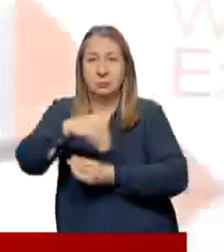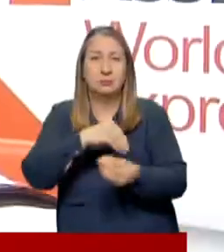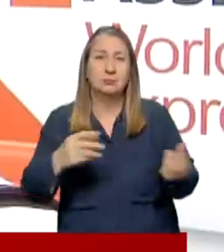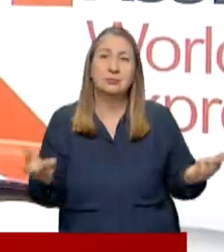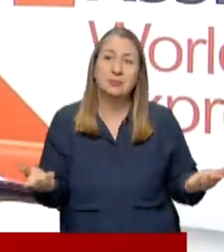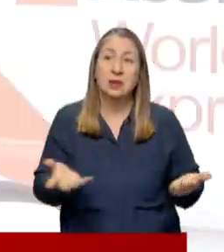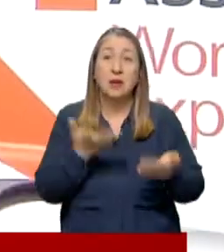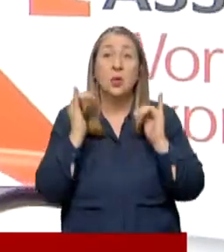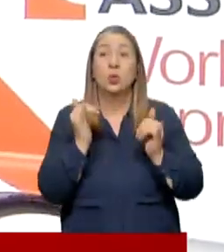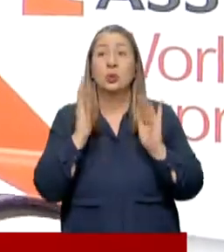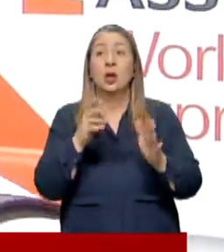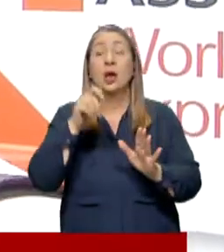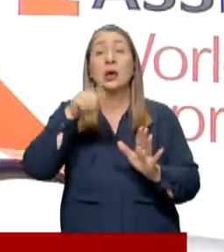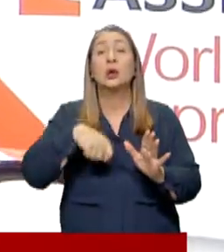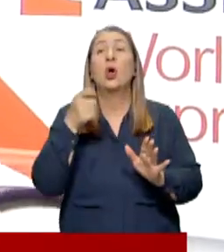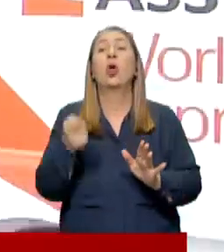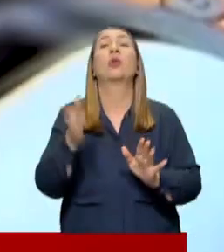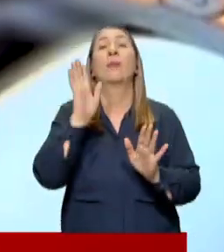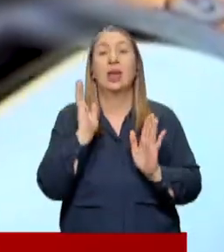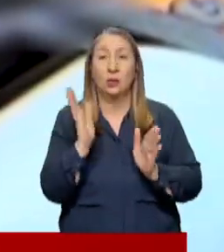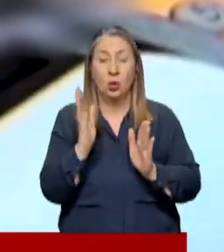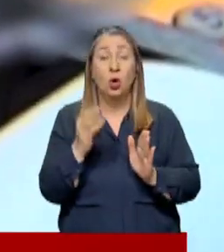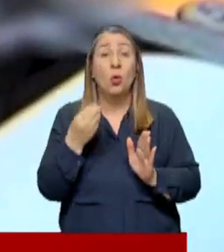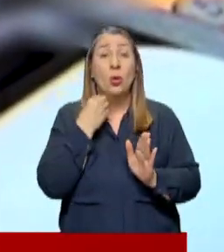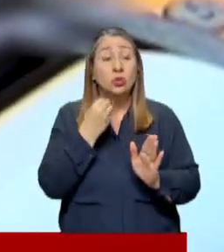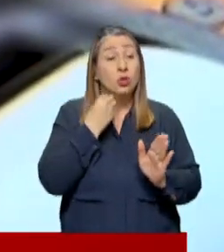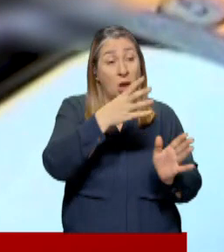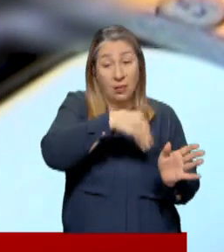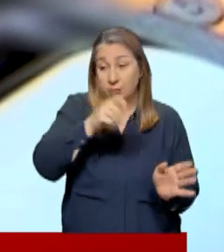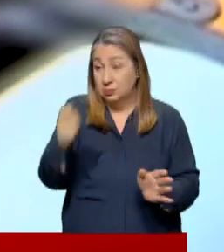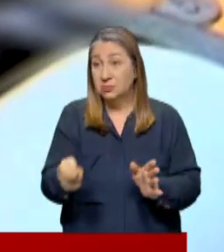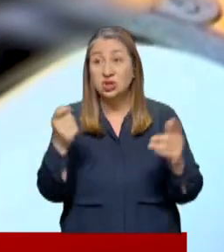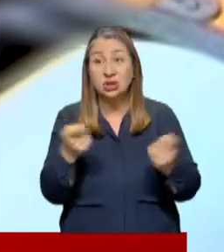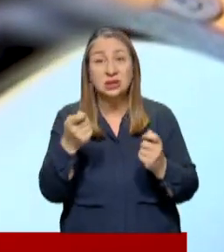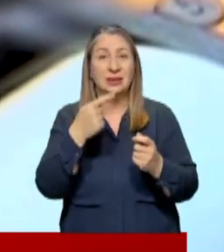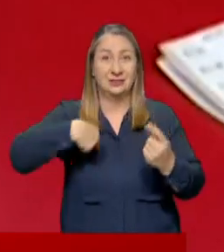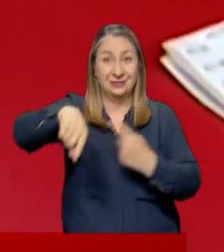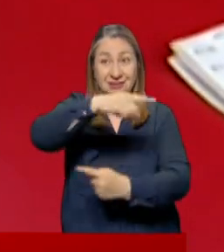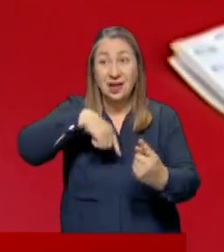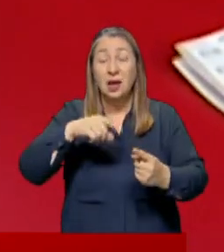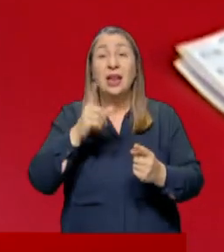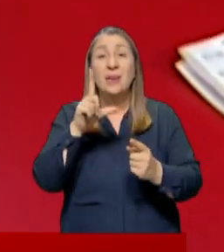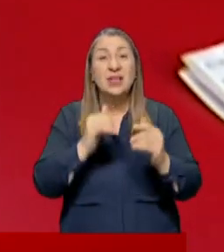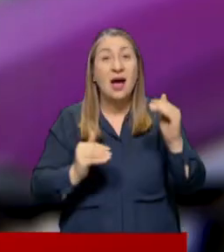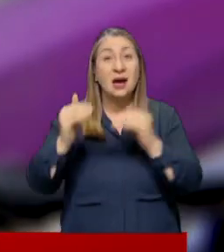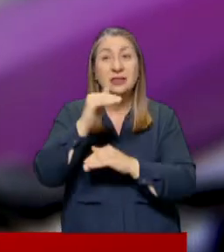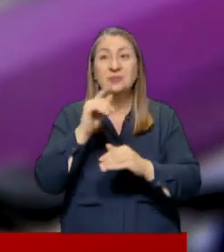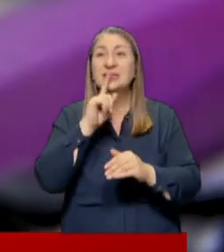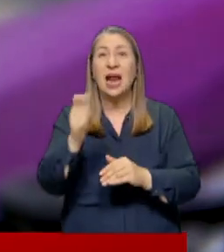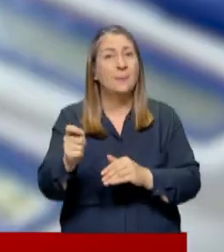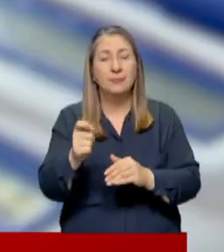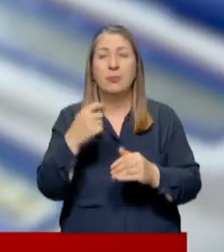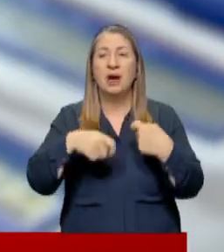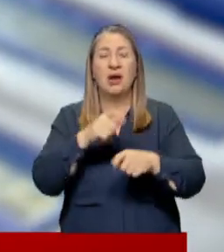mevzu. Daha kötüye gidiyor. Kart ödememeye, hiç ödememeye gidiyor. Borcunu borçla kapatmaya çalışan tüketicinin limit arttırım talebi de